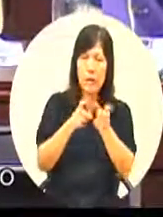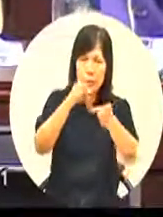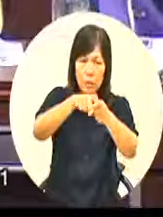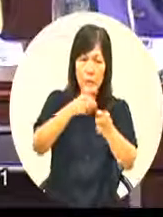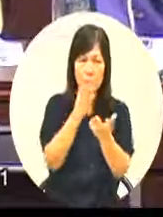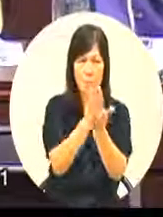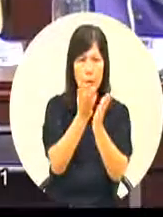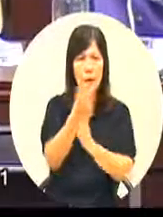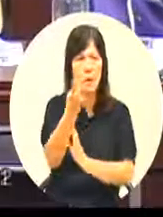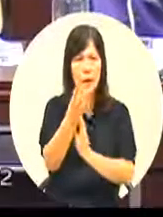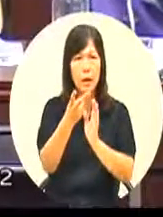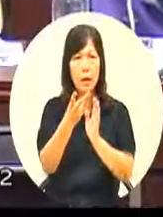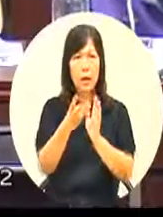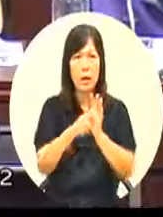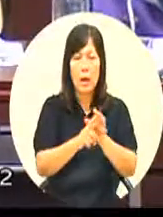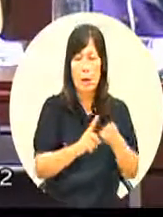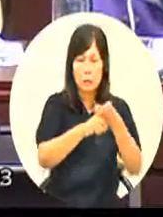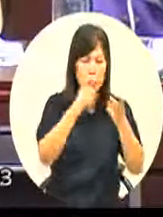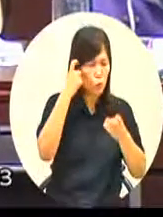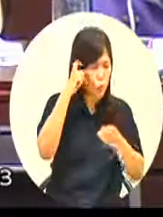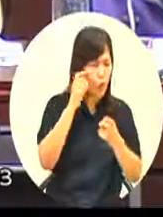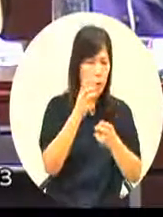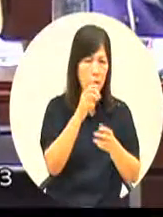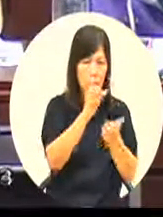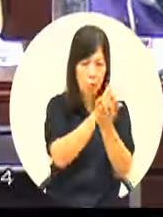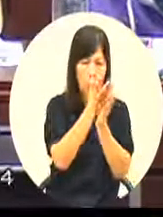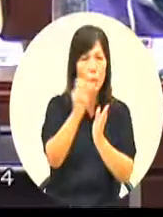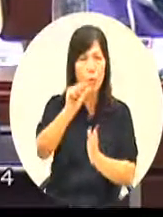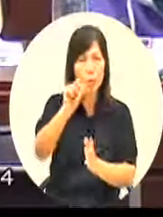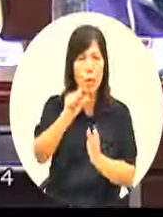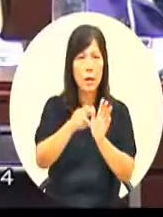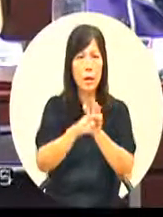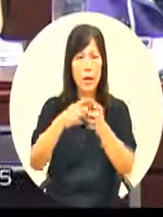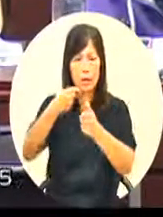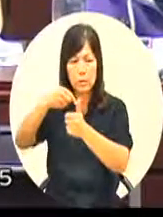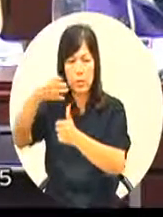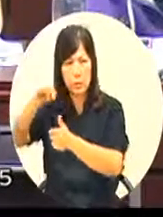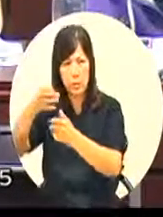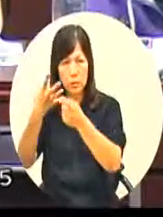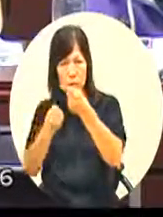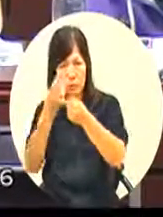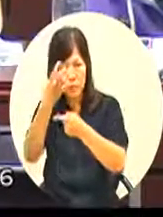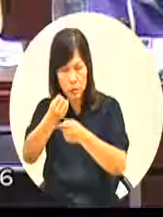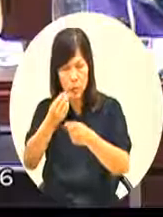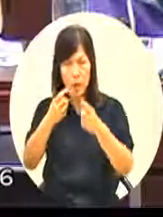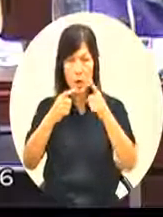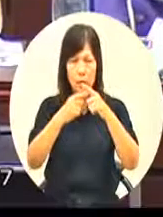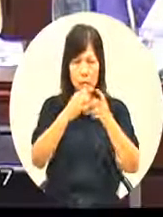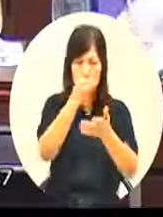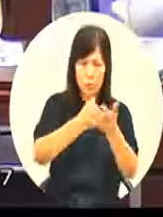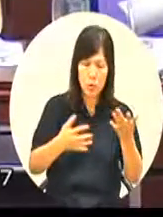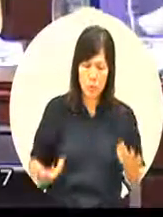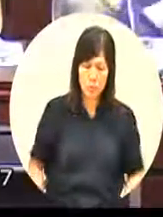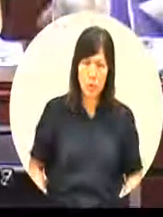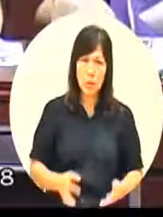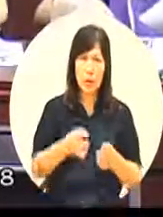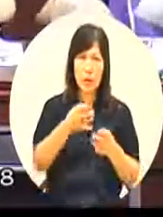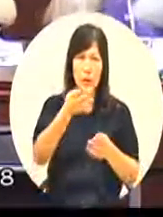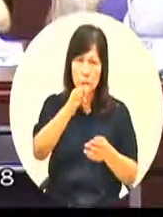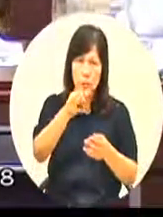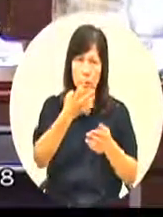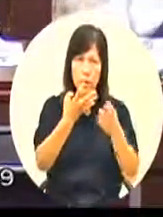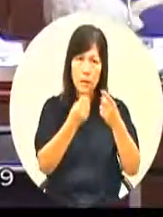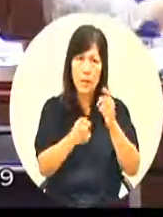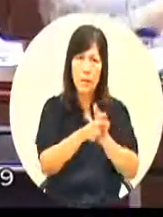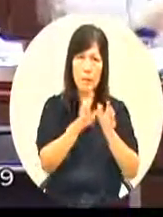两项，主观指标是五项。那客观指标就是教育预算的比例，然后人事退服的总支出。那在客观指